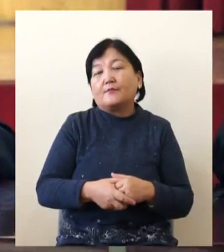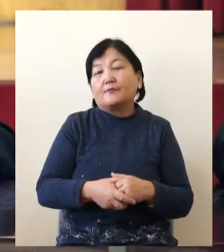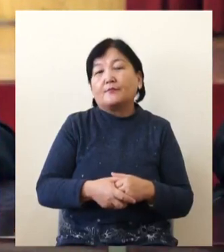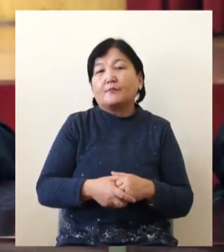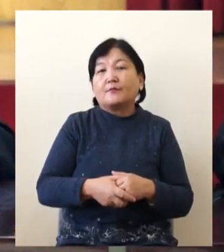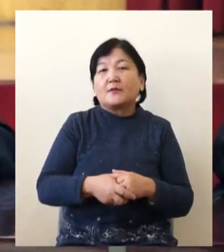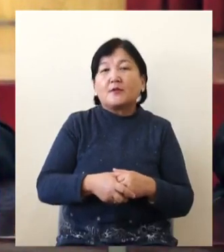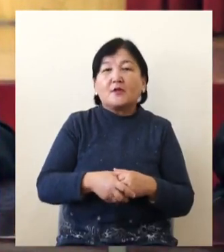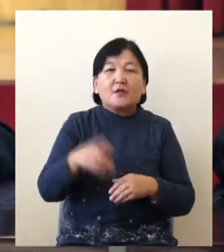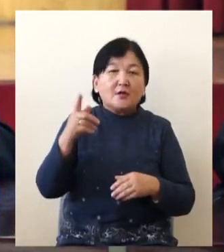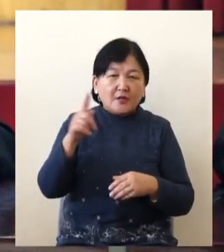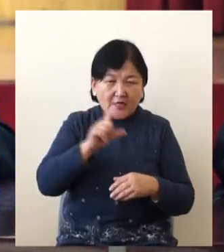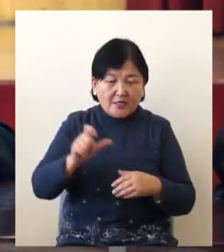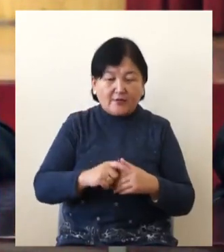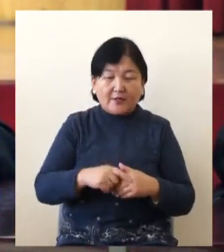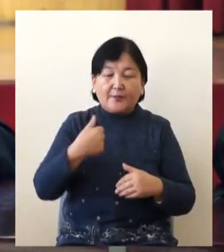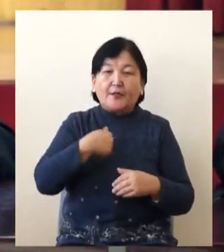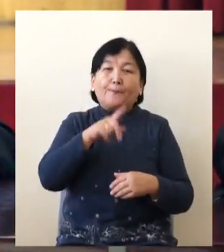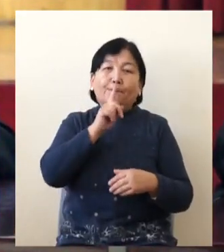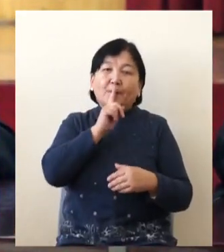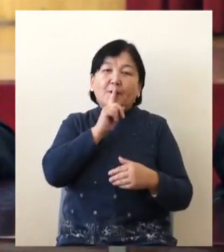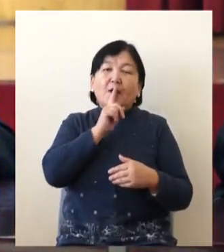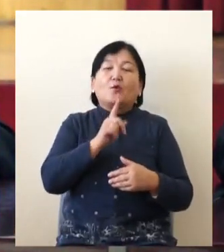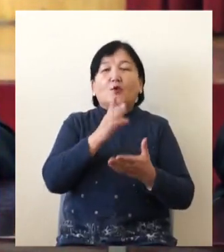Хизээ болтол нэгэд нийт иргэд нь ингэ чимээгүй суух.